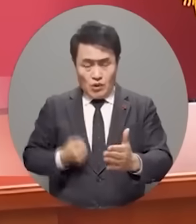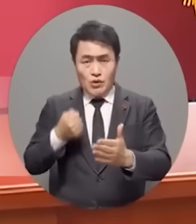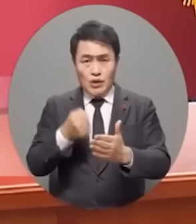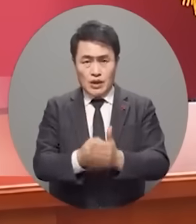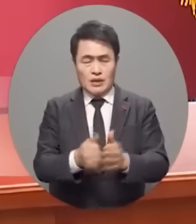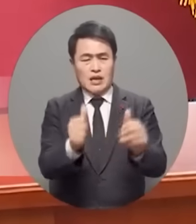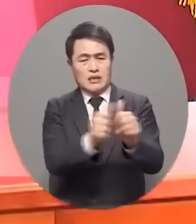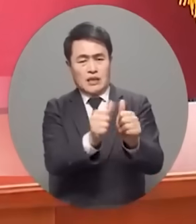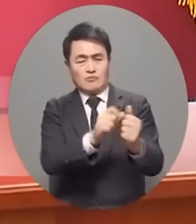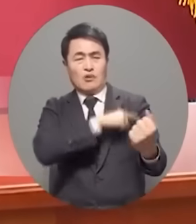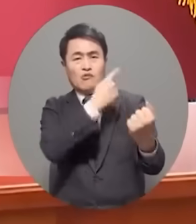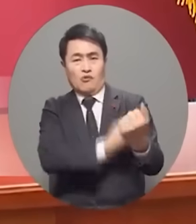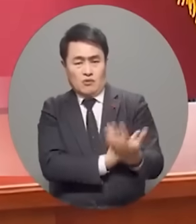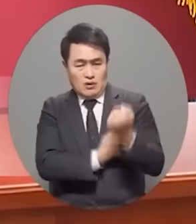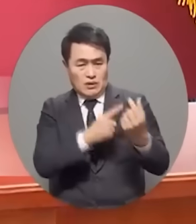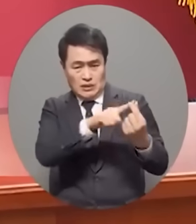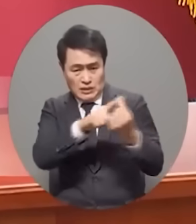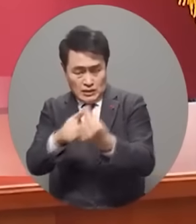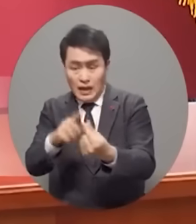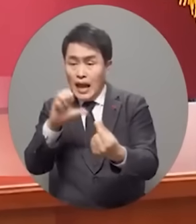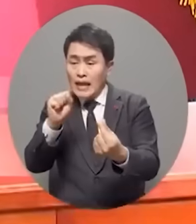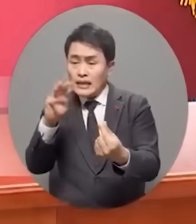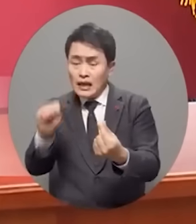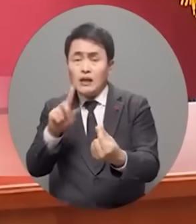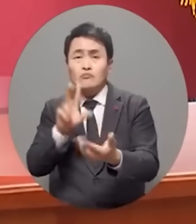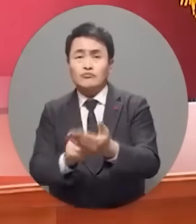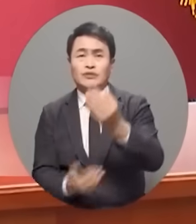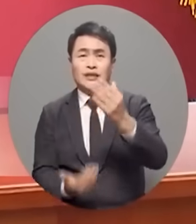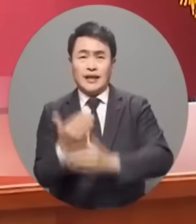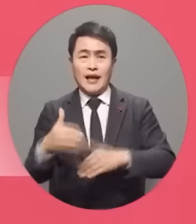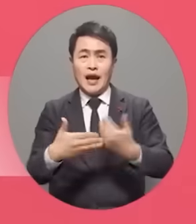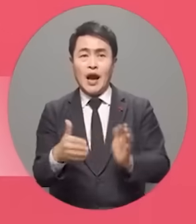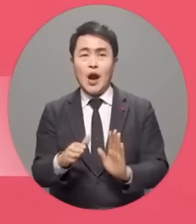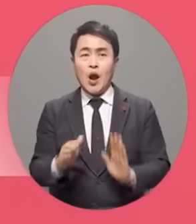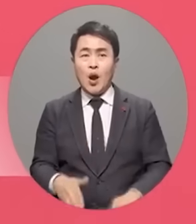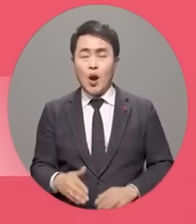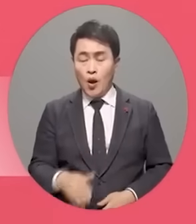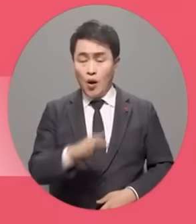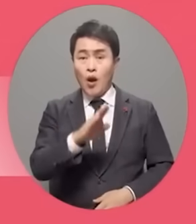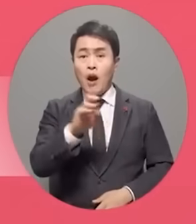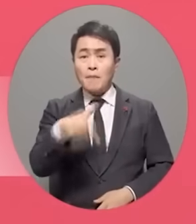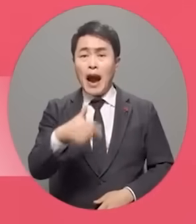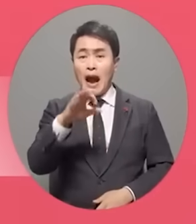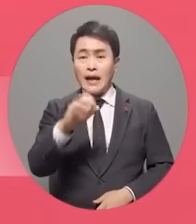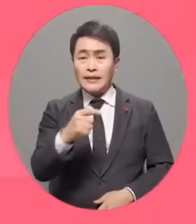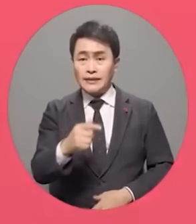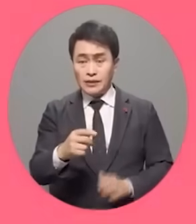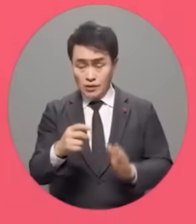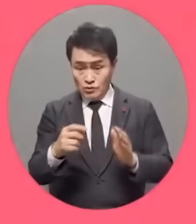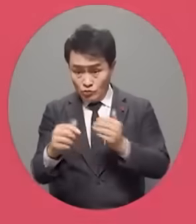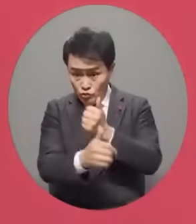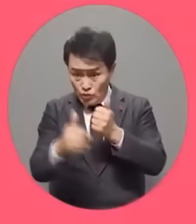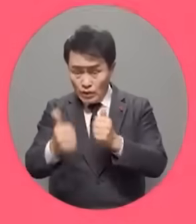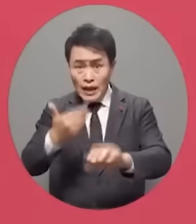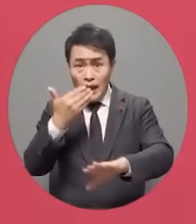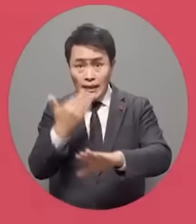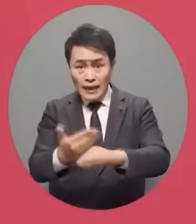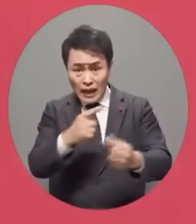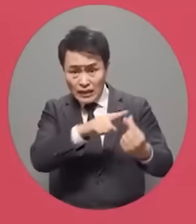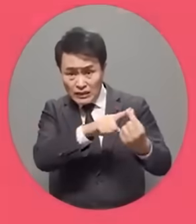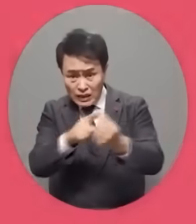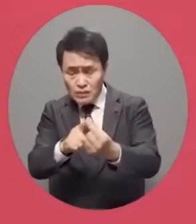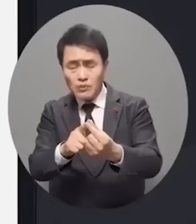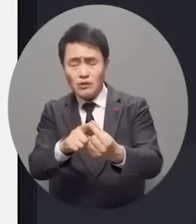결정권자는 남자라는 글을 SNS에 올려 논란을 불렀던 호남 대한포럼 대표 박은식 비대위원의 다른 게시물도